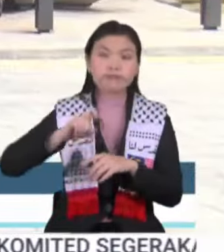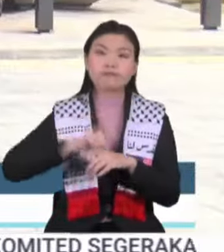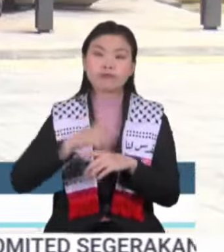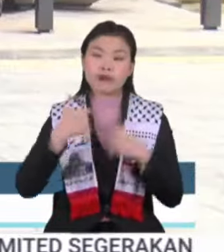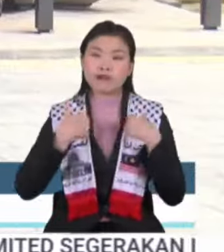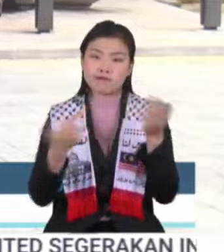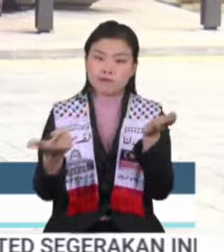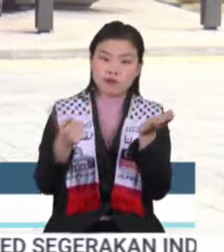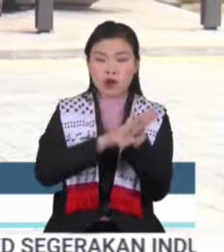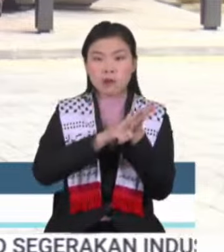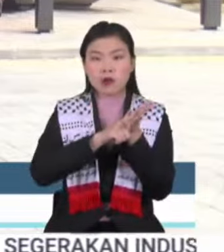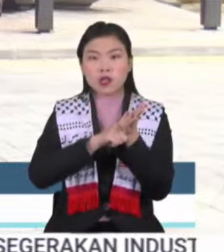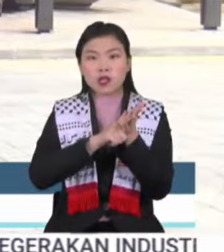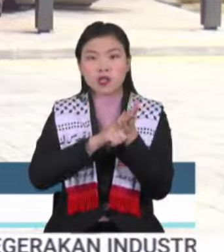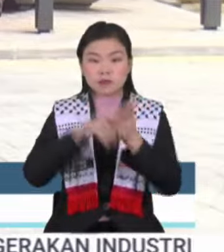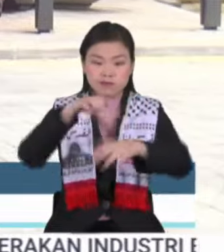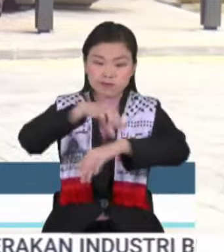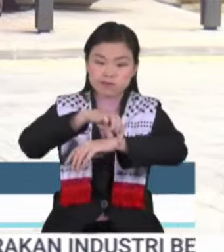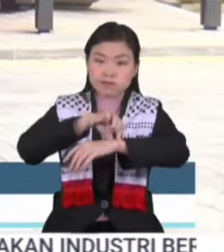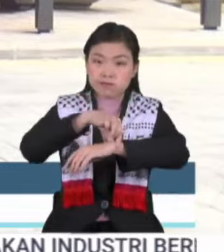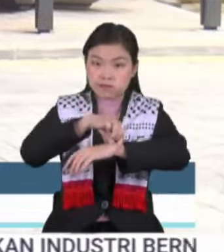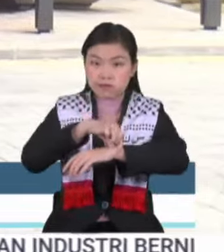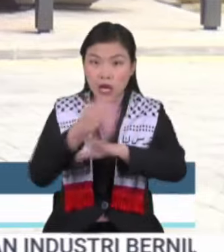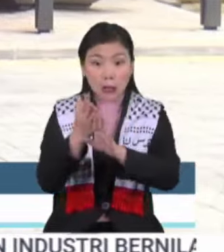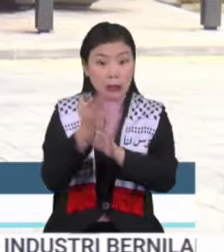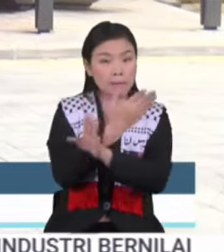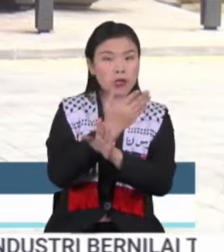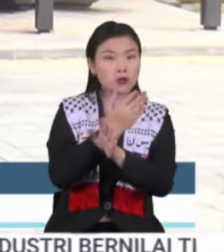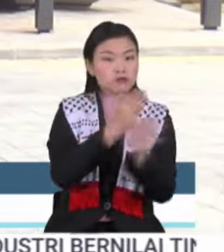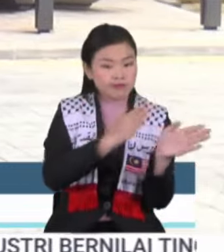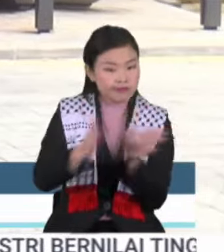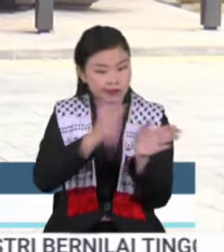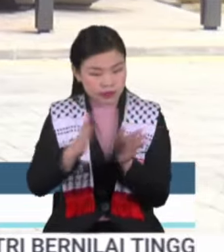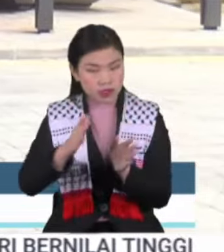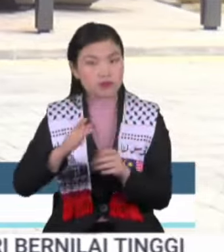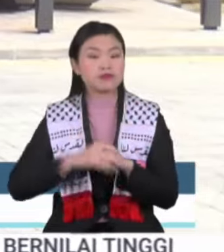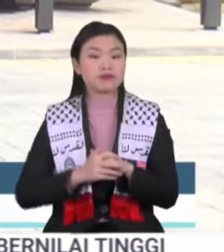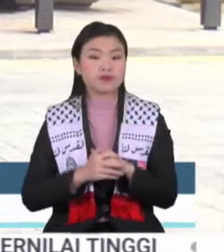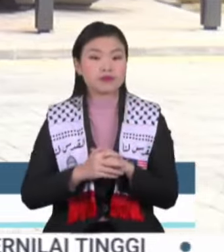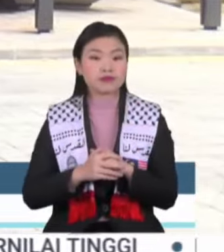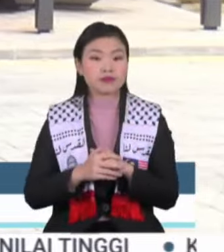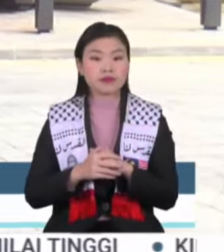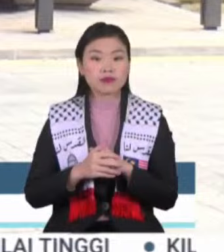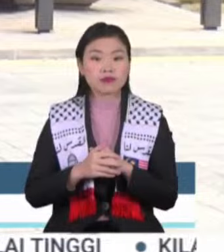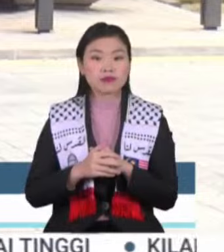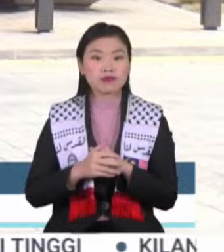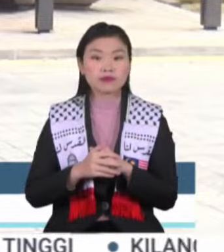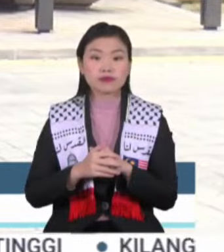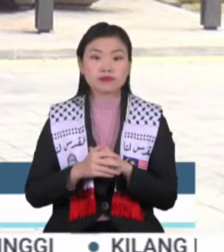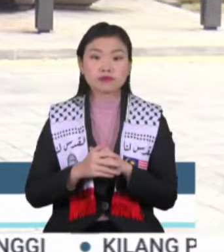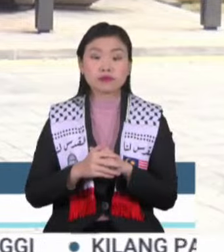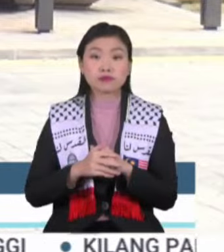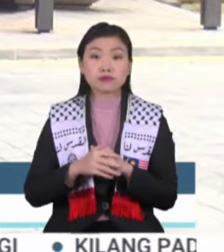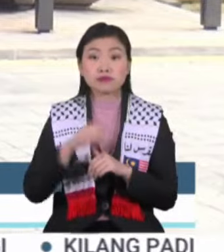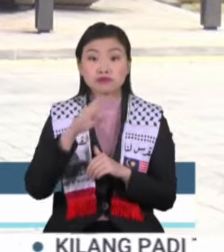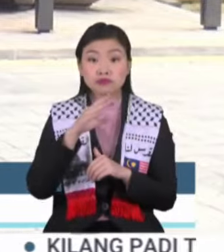mempunyai laporan geoteknikal sebelum dilaksanakan, dan susulan daripada